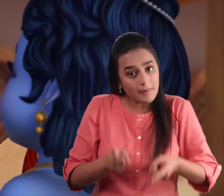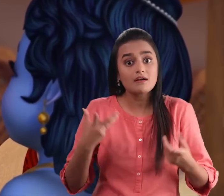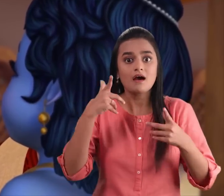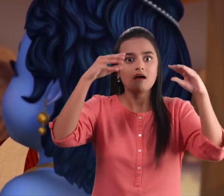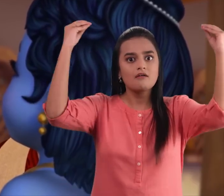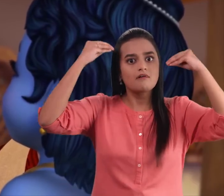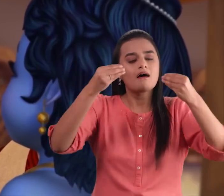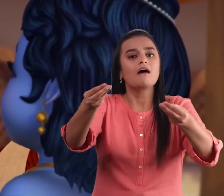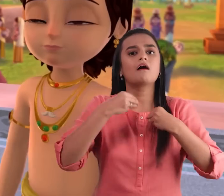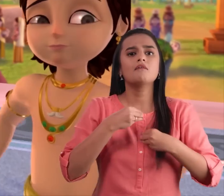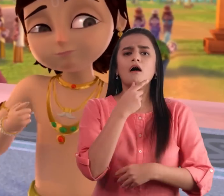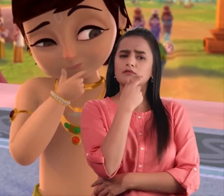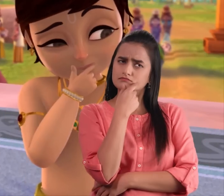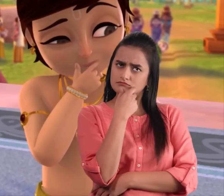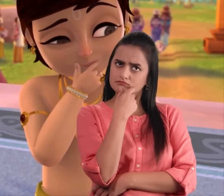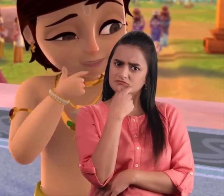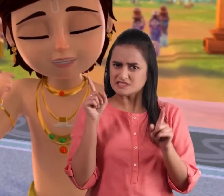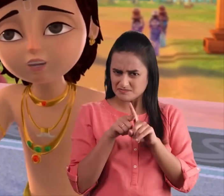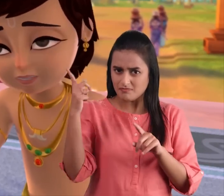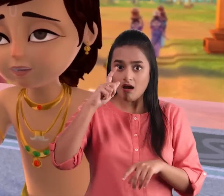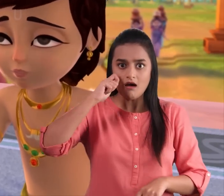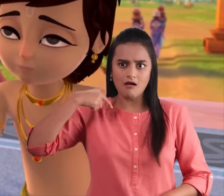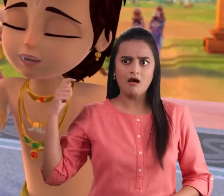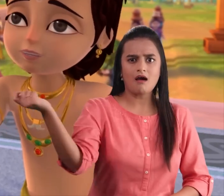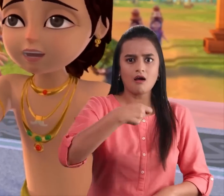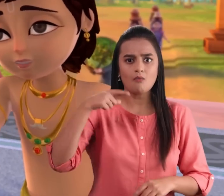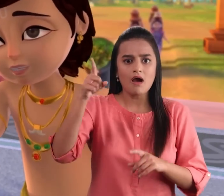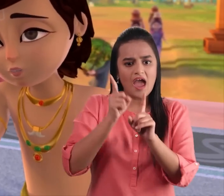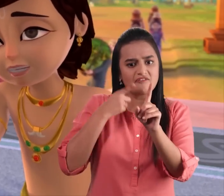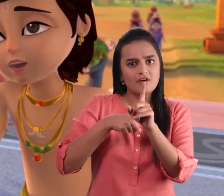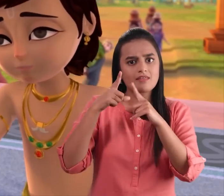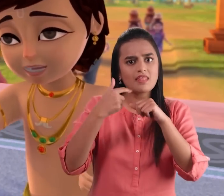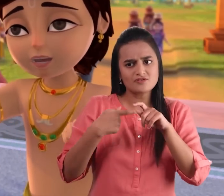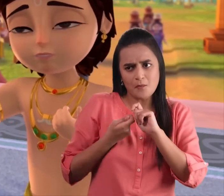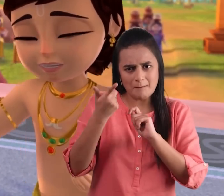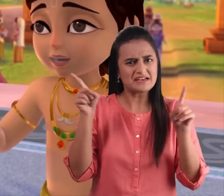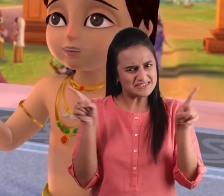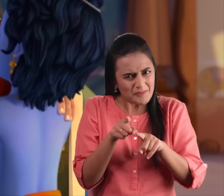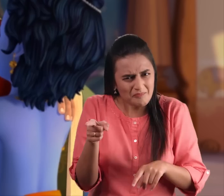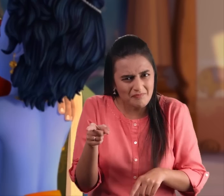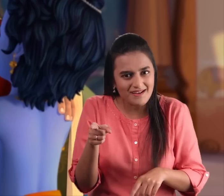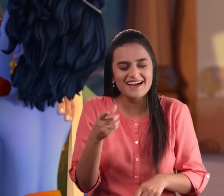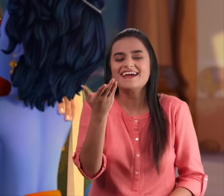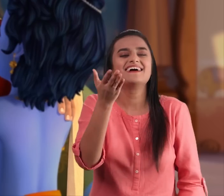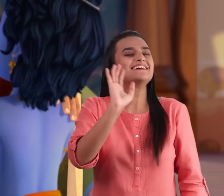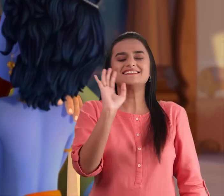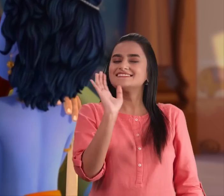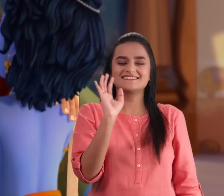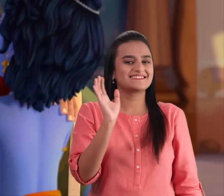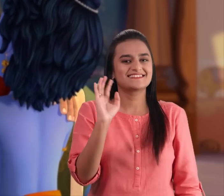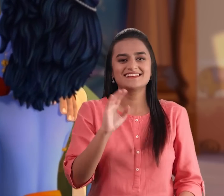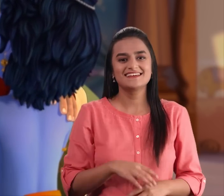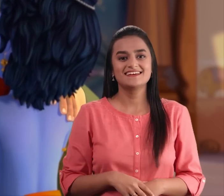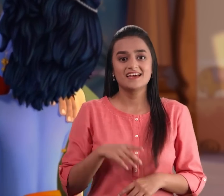है ताकि वो हमें बारिश दें। वैसे ही जैसे हर वर्ष हमें महाराज कंस को कर चुकाना पड़ता है। अरे